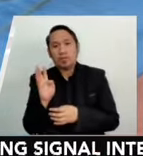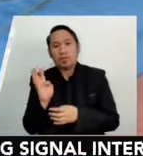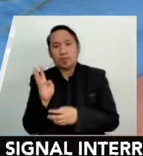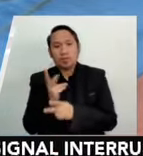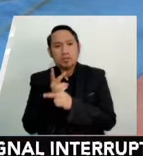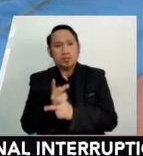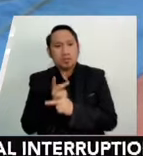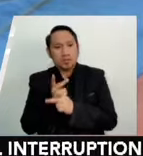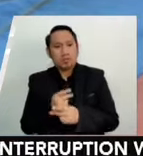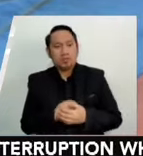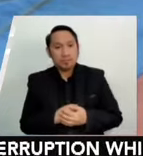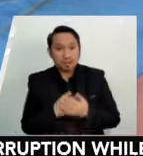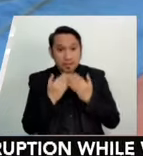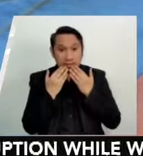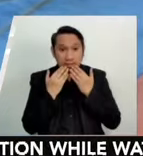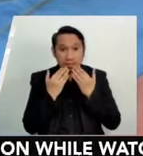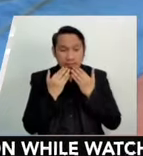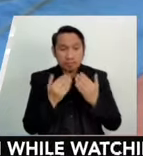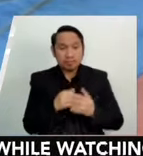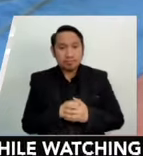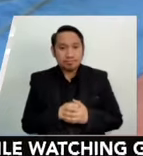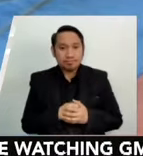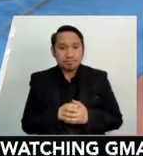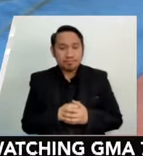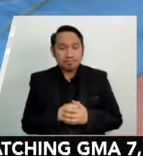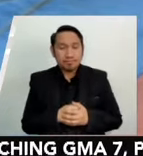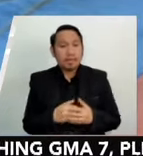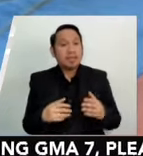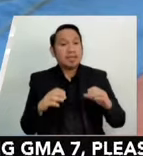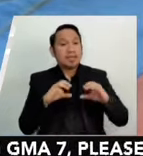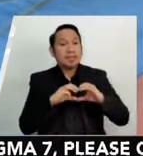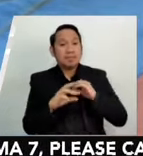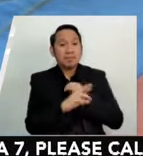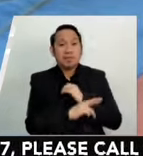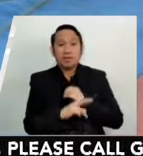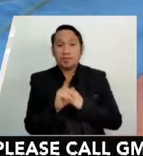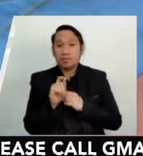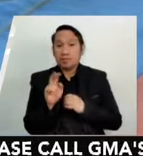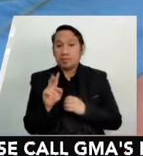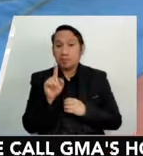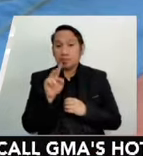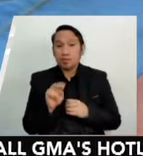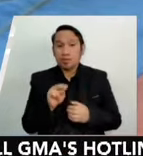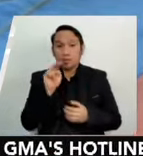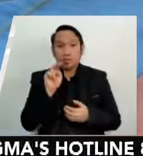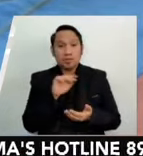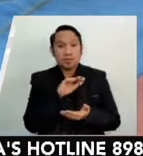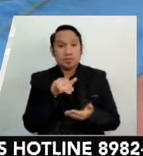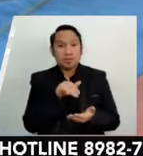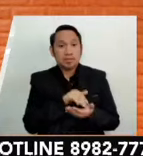Maraming salamat, Jasmine Gabriel Galban ng GMA Regional TV, 1 North Central Luzon.